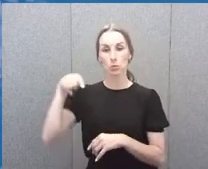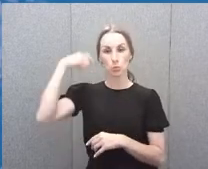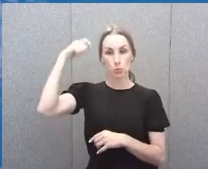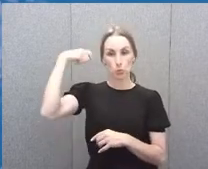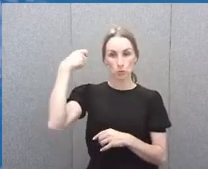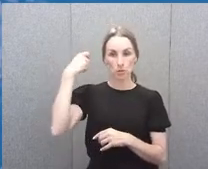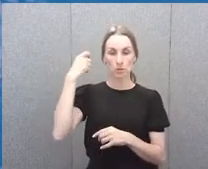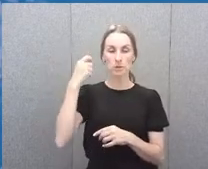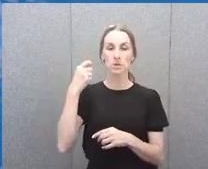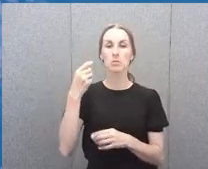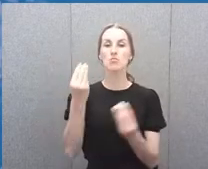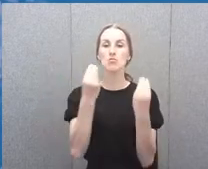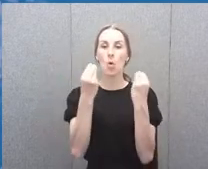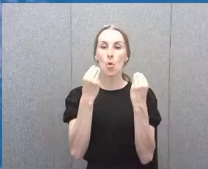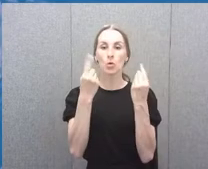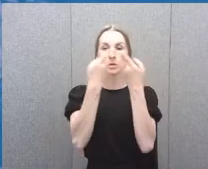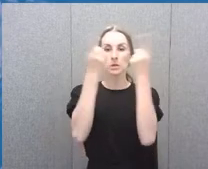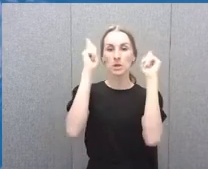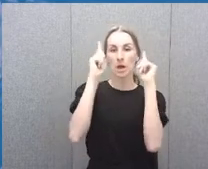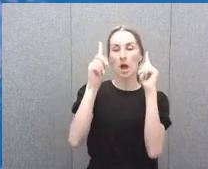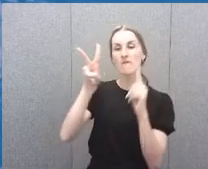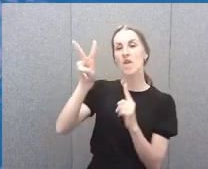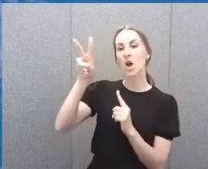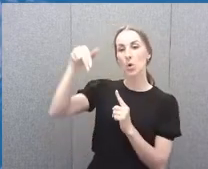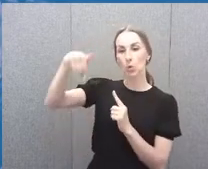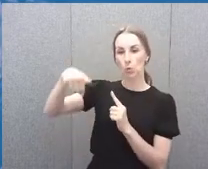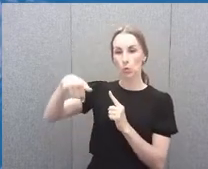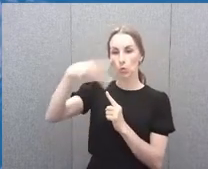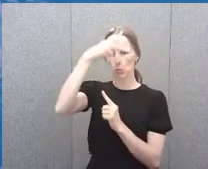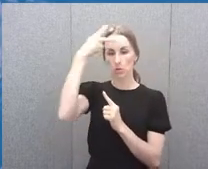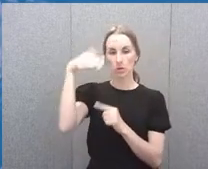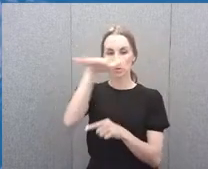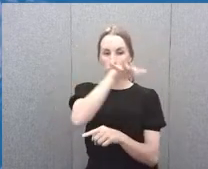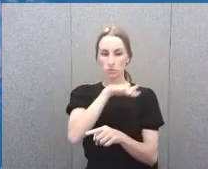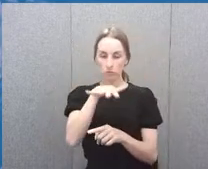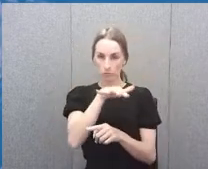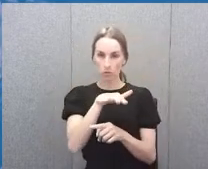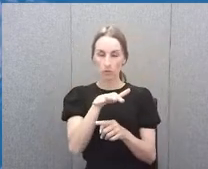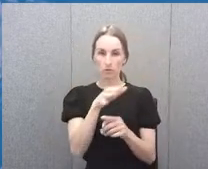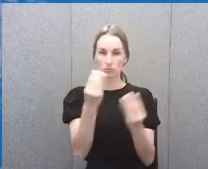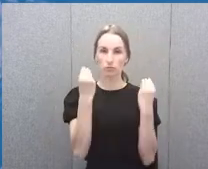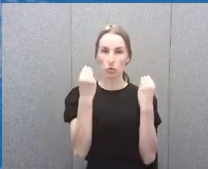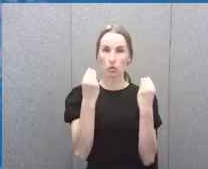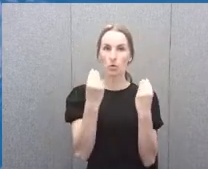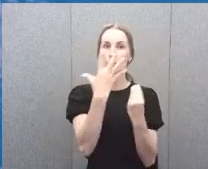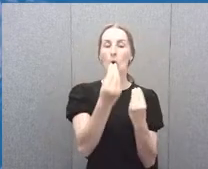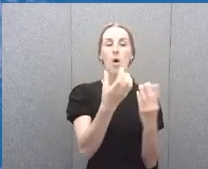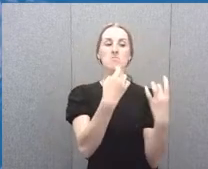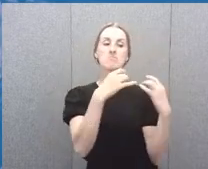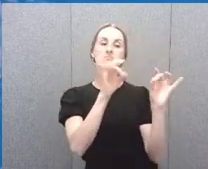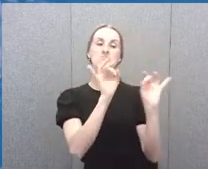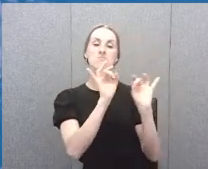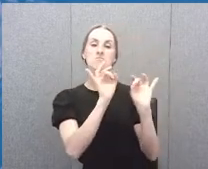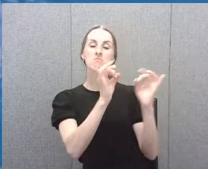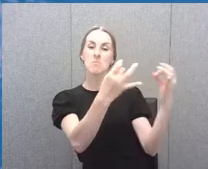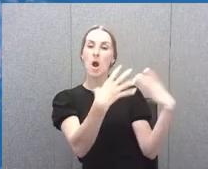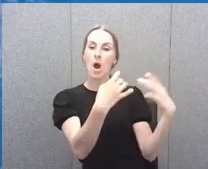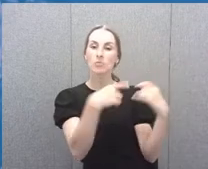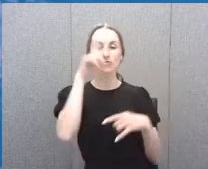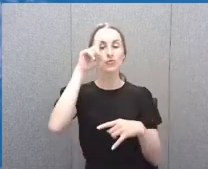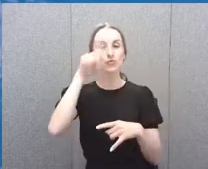в университете Витовта Великого здесь, в Литве, но я знаю из ее личных историй, что она очень терпит, она